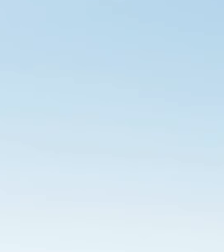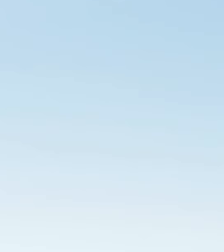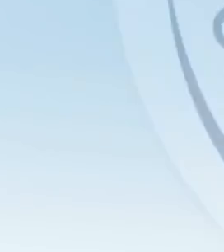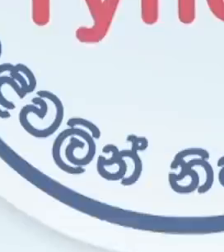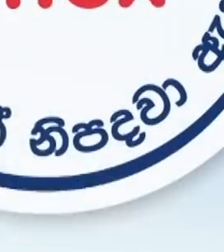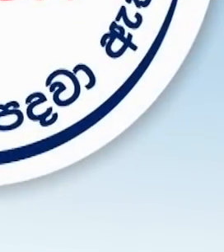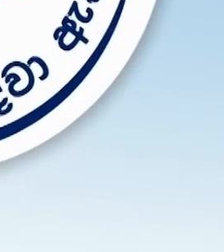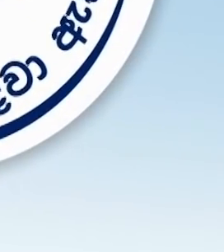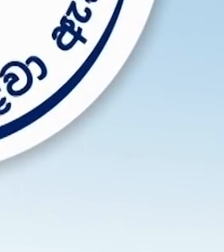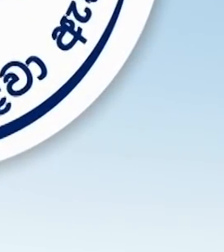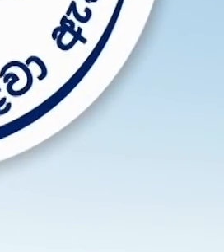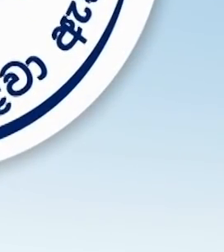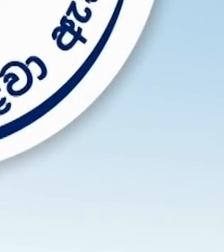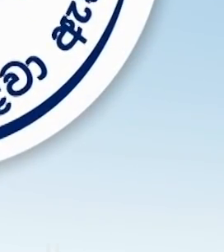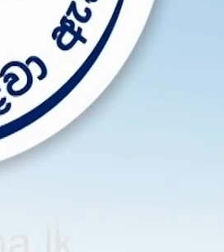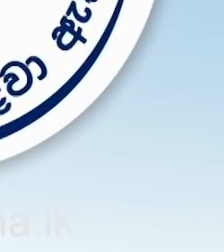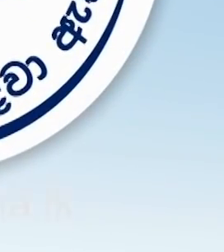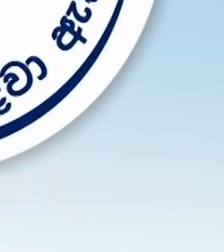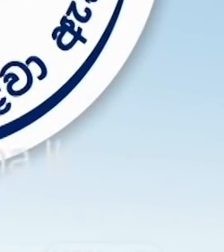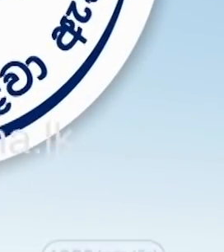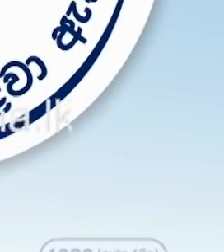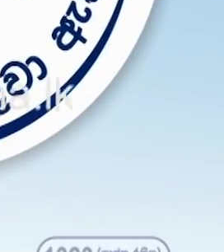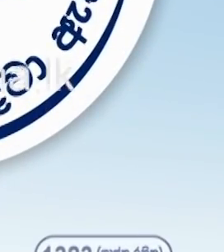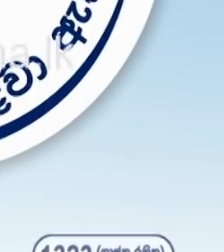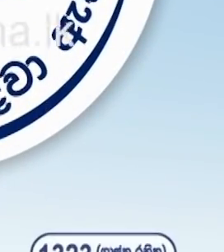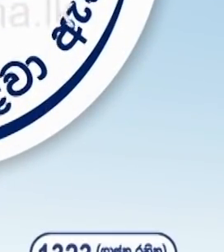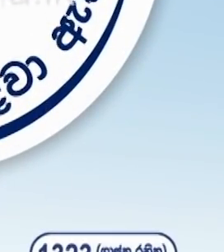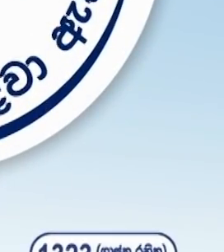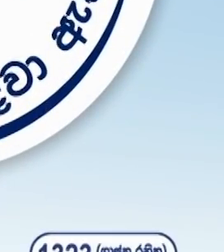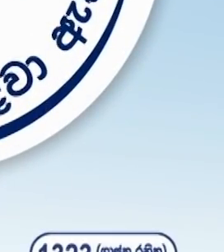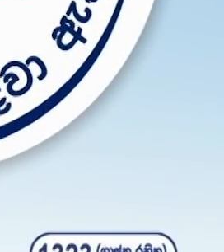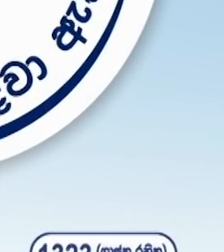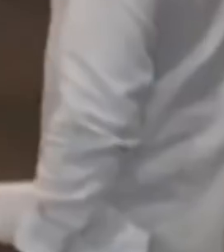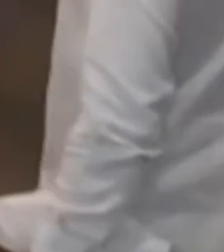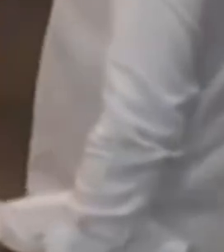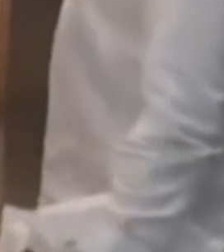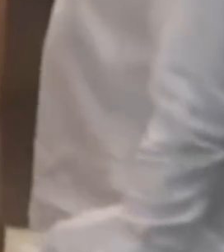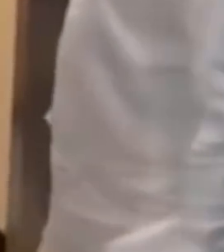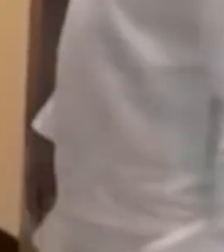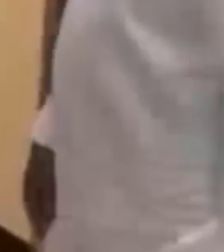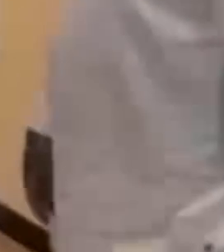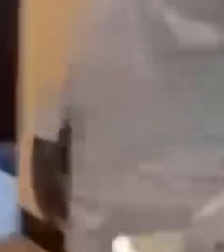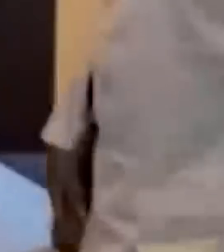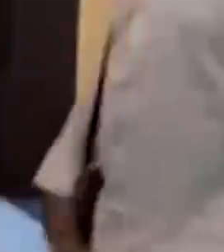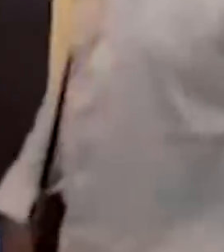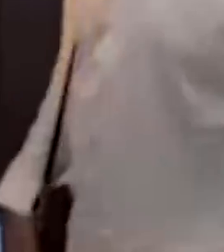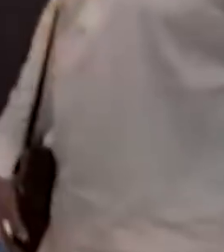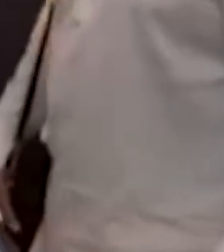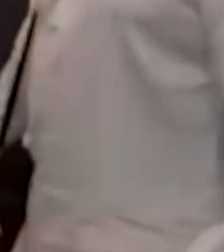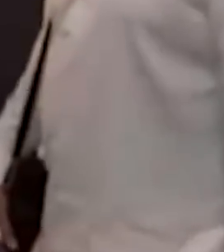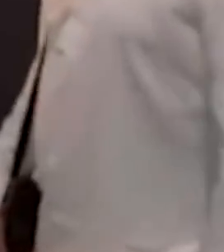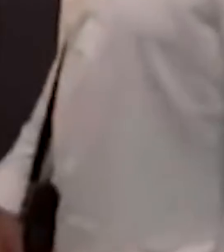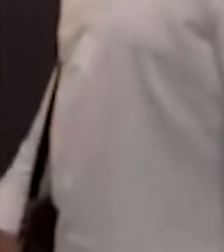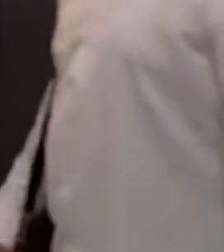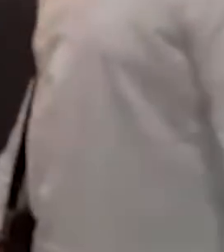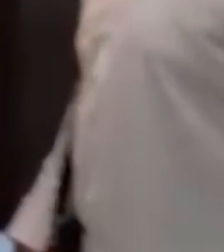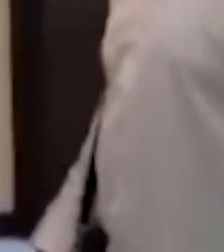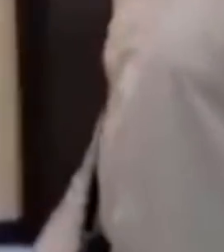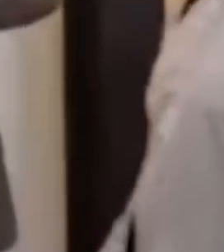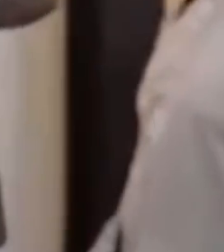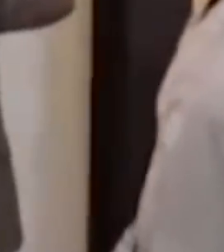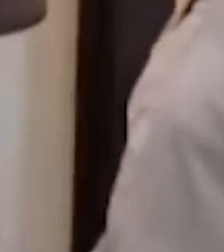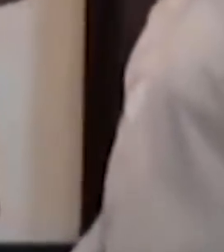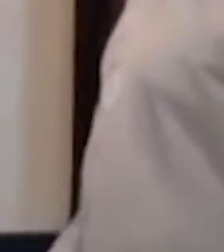සිග්නල් ඩී ක්ලීන් ලොව අංක 1 ටයිනෙක්ස් කෙඳිවලින් නිපදවා ඇත. අද උදෑසන 10ට පාර්ලිමේන්තුවේ කටයුතු ආරම්භ වූ